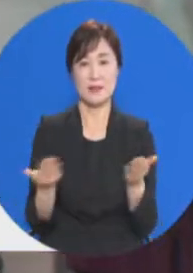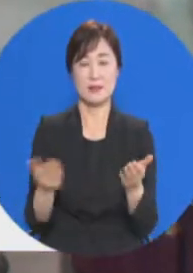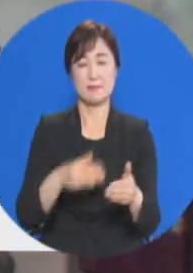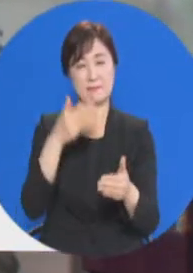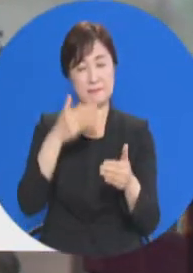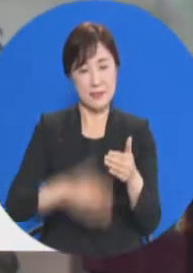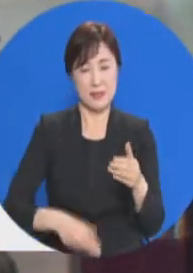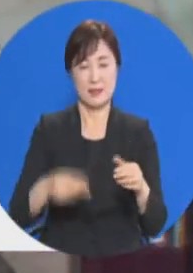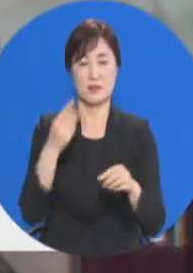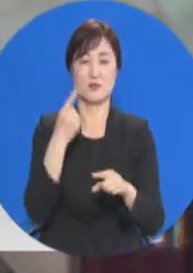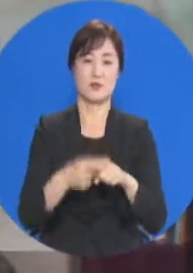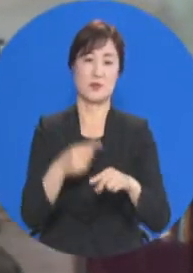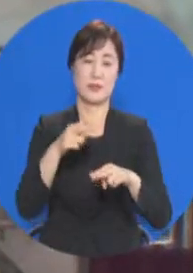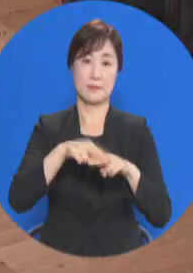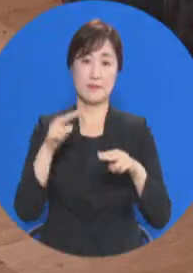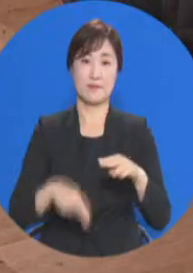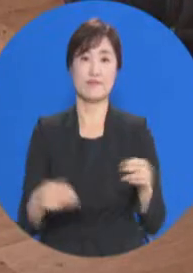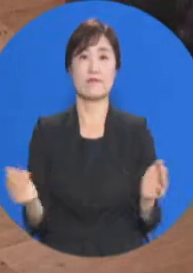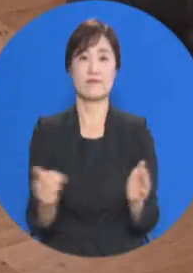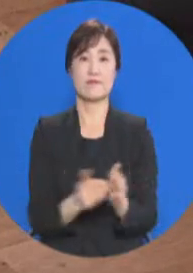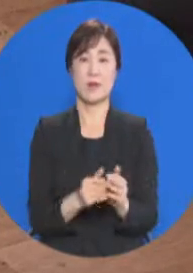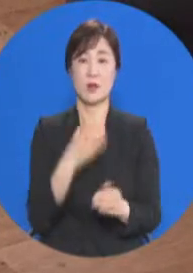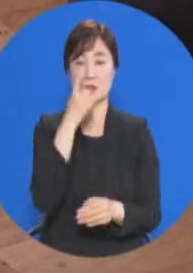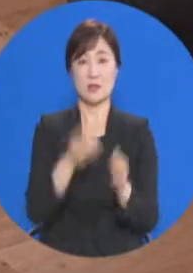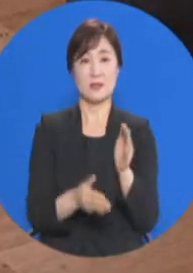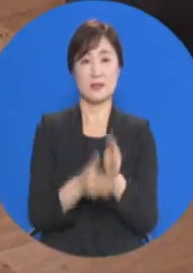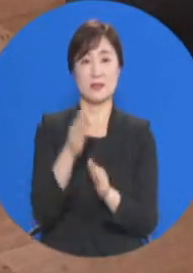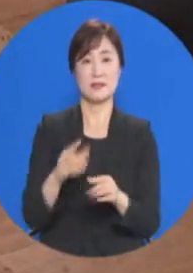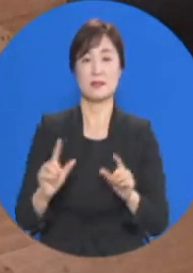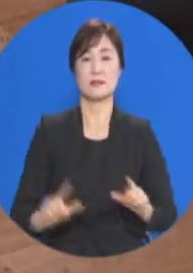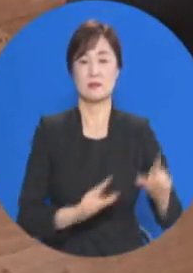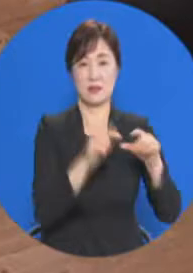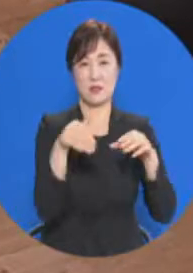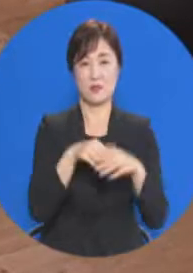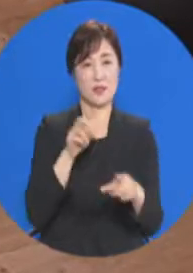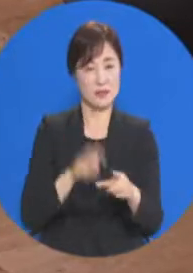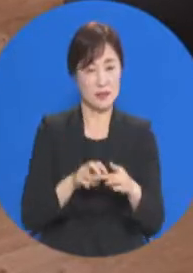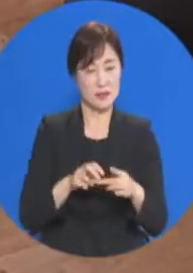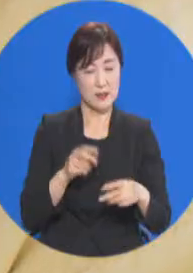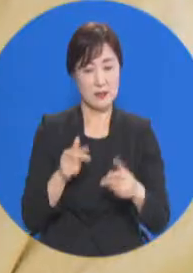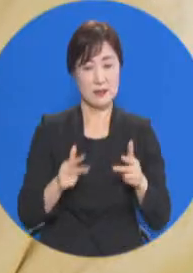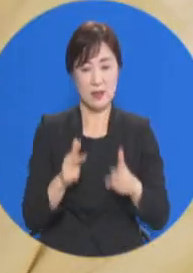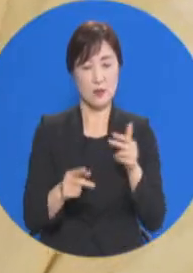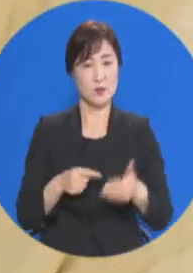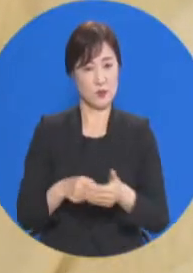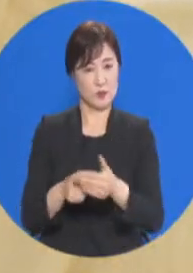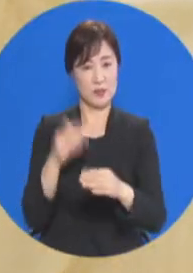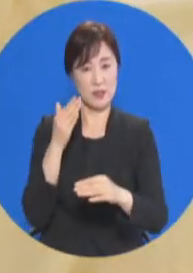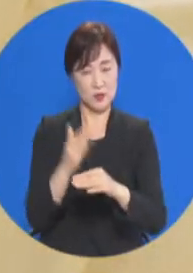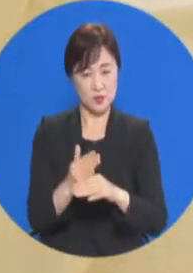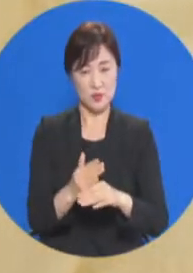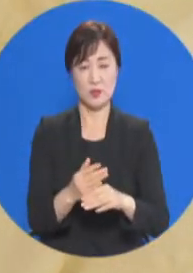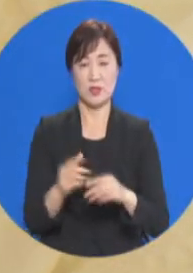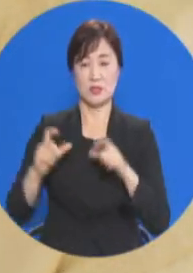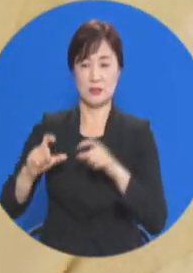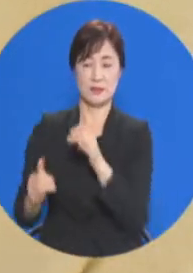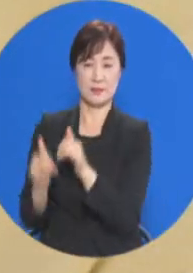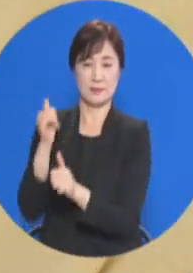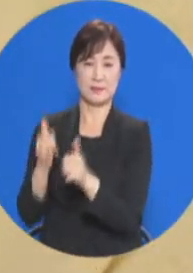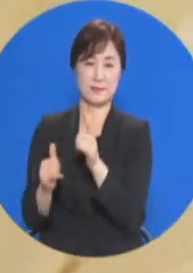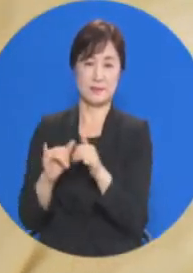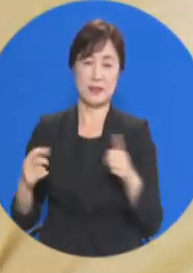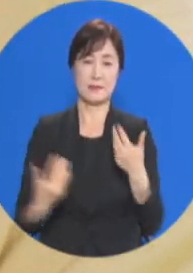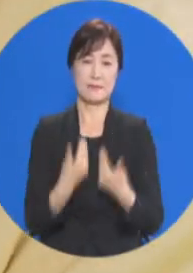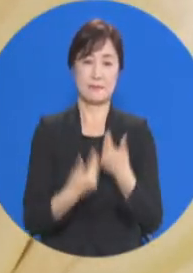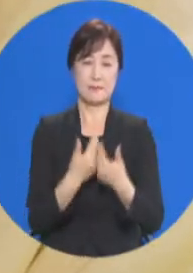만에 중도 사직했습니다. 순천시는 생활문화센터 등의 사업 추진 과정에 주민 갈등이 불거지면서 화합을 위해